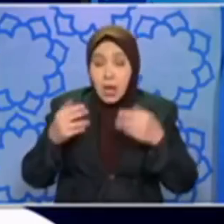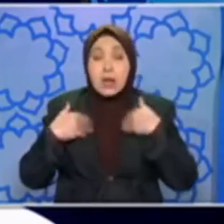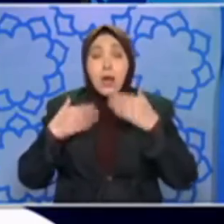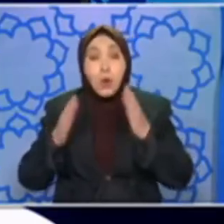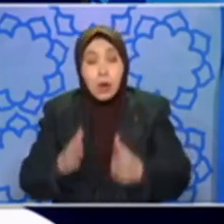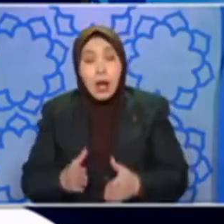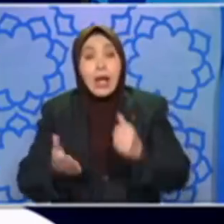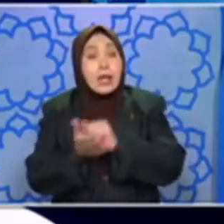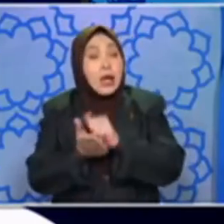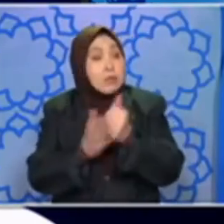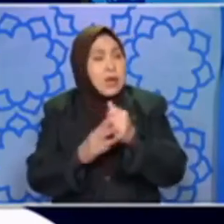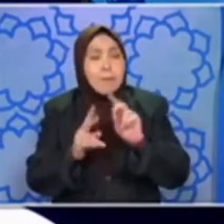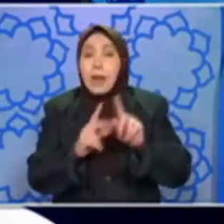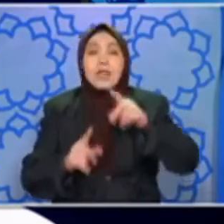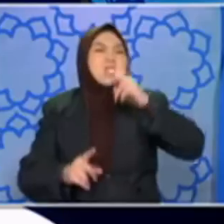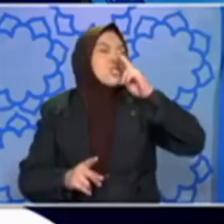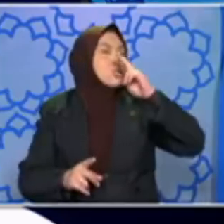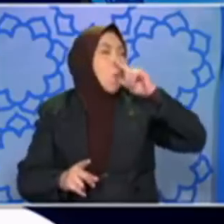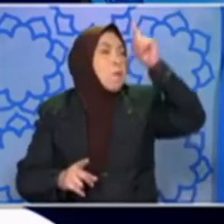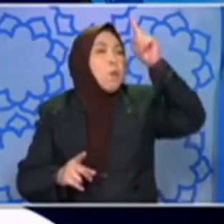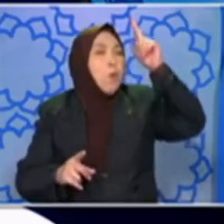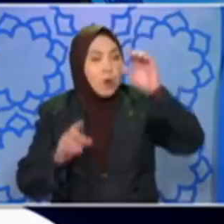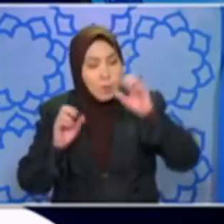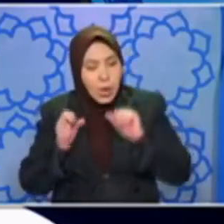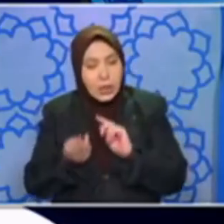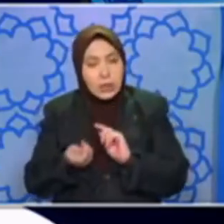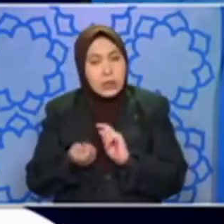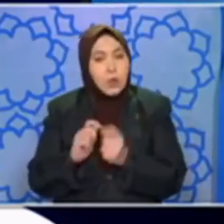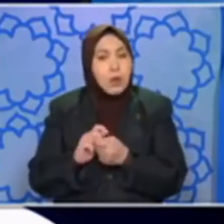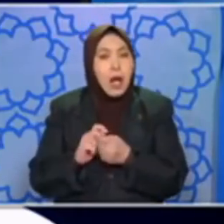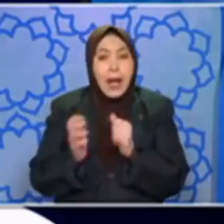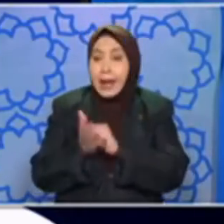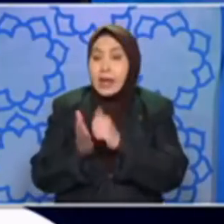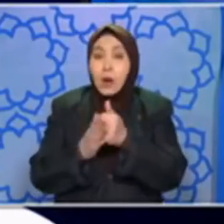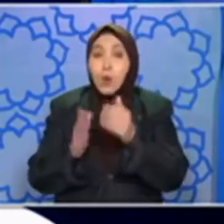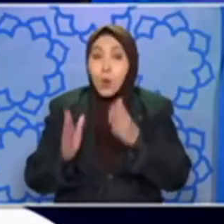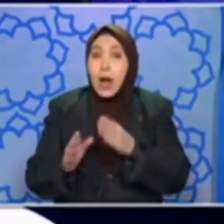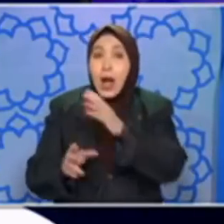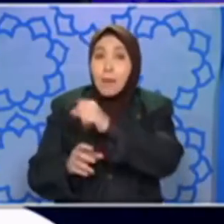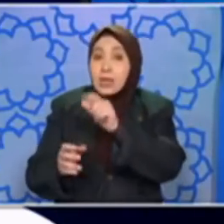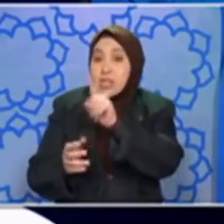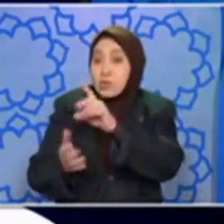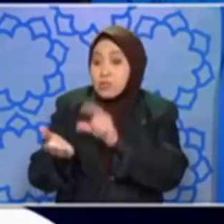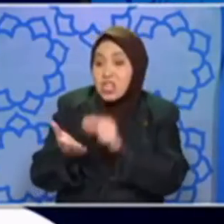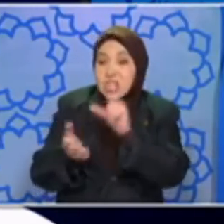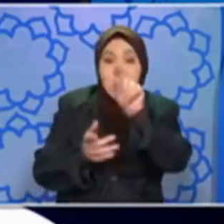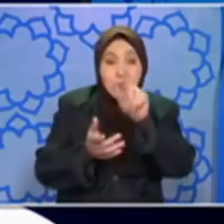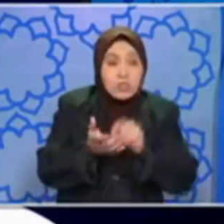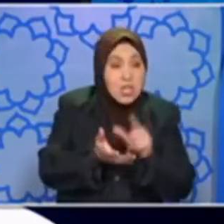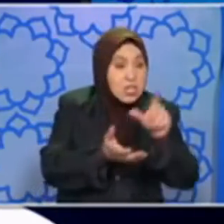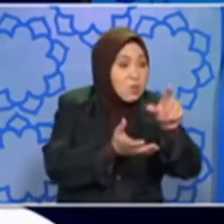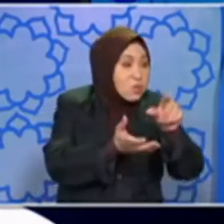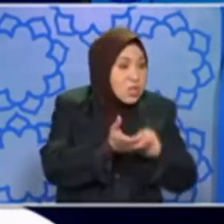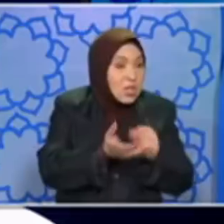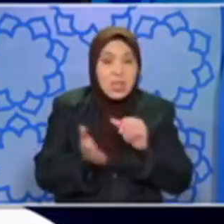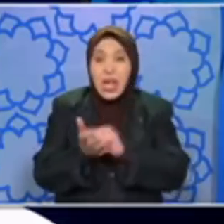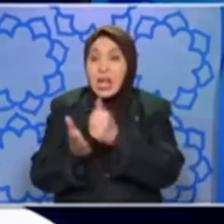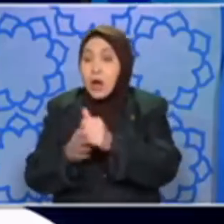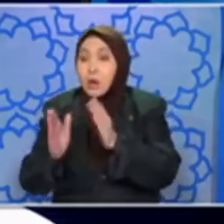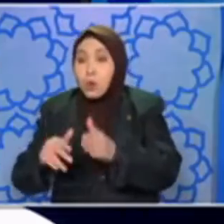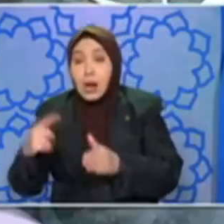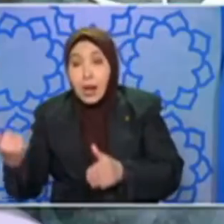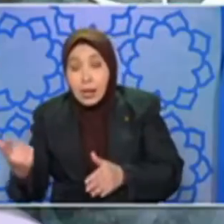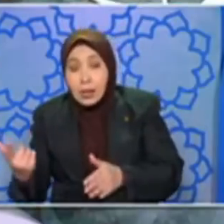jadi accountant paling sombong. Dia boleh tukar account orang, ambil satu sen, satu sen, satu sen daripada account, dan dia jadi kaya